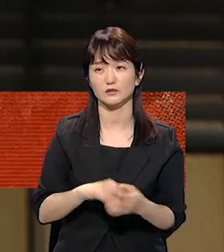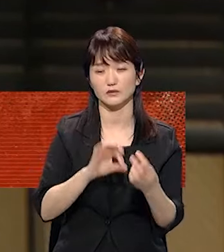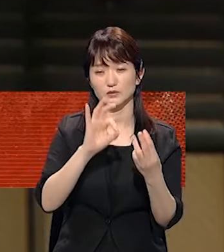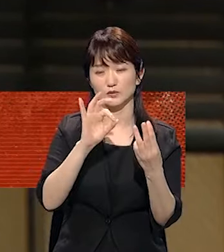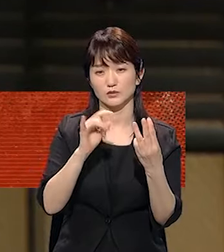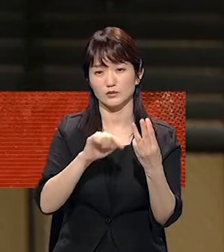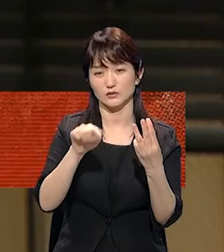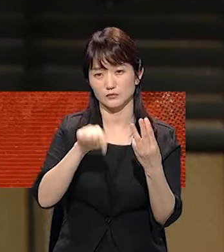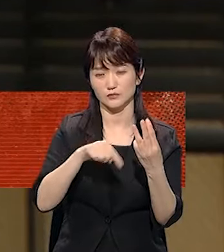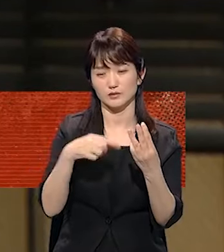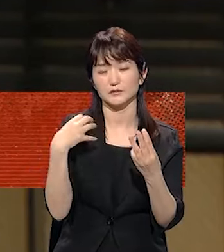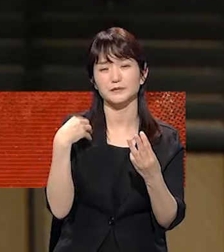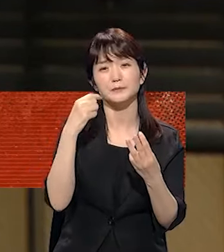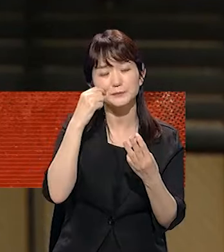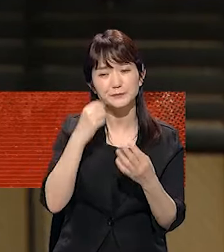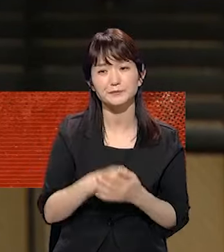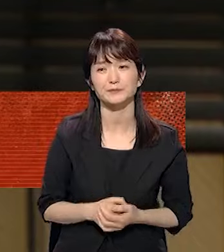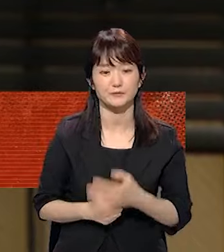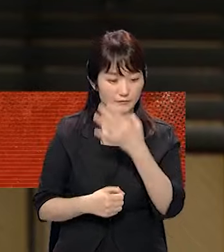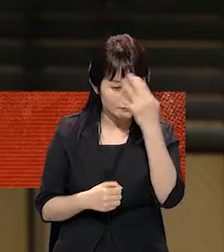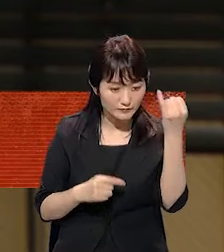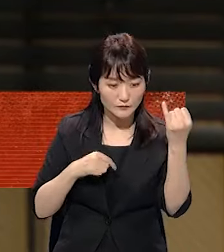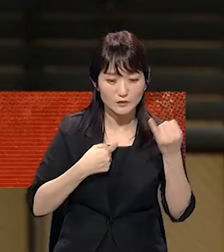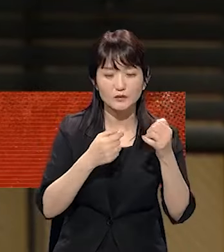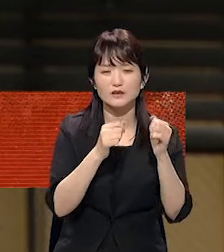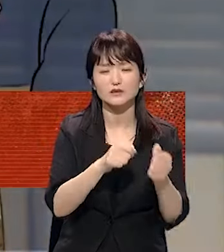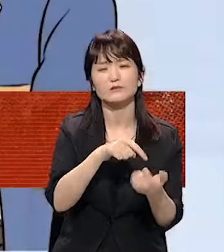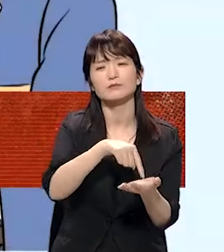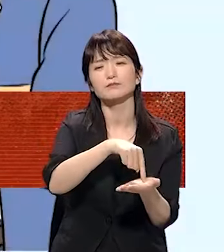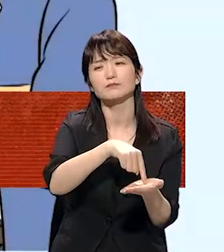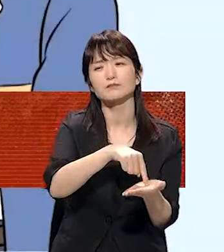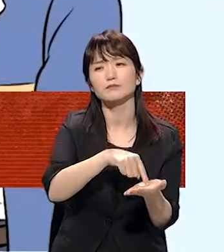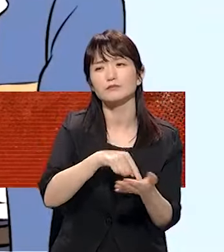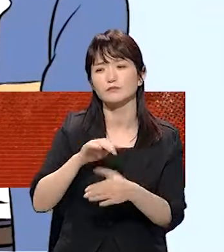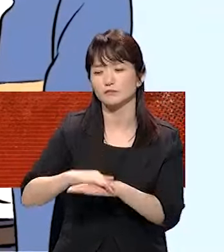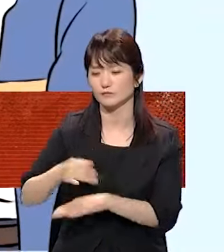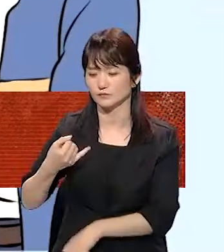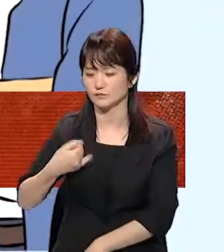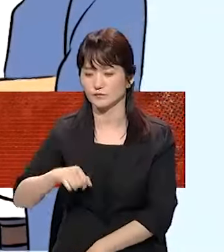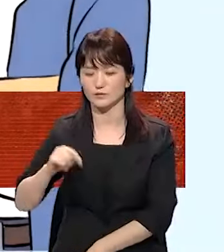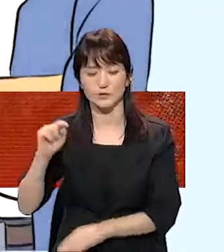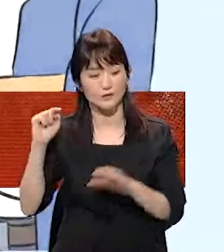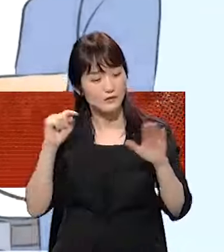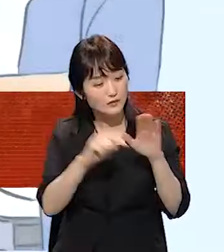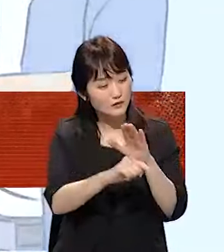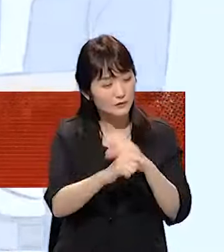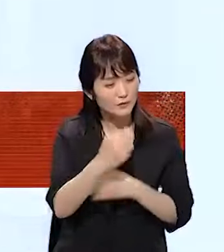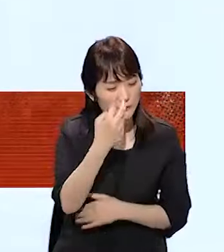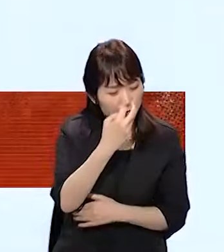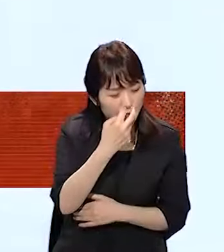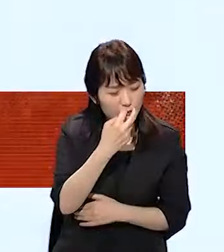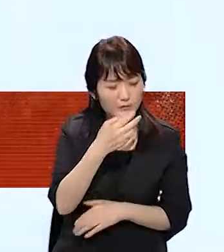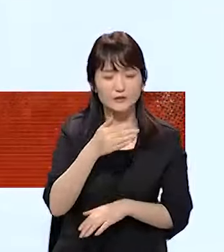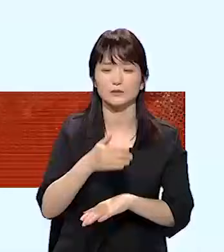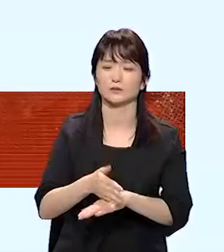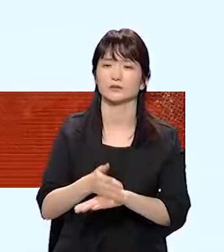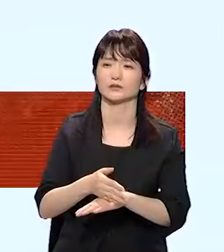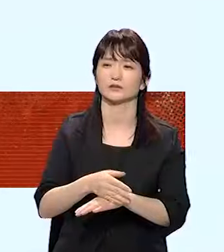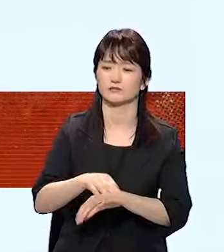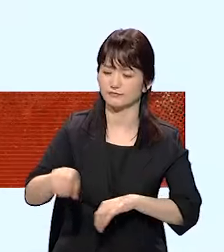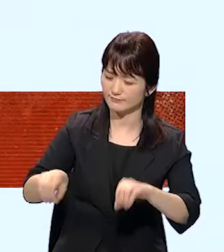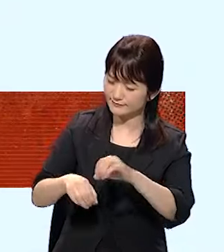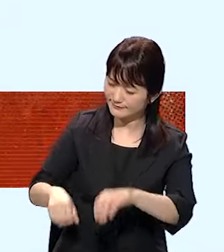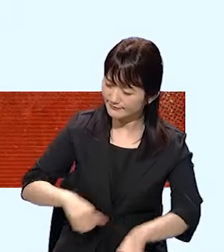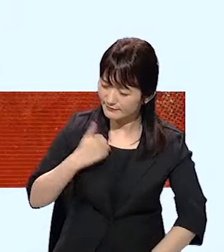하면 할머니가 사실 혼자 계시고이 외로운데 손녀가 이렇게 합니까 오히려 고마워해야 되는데 오히려 화를